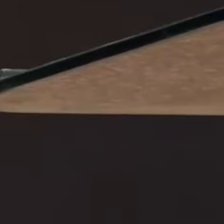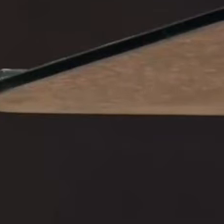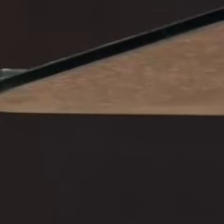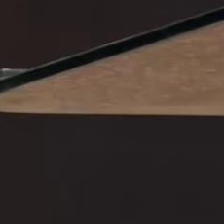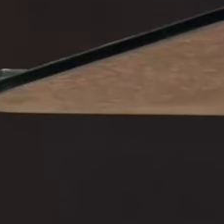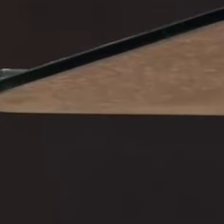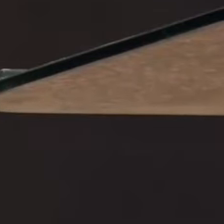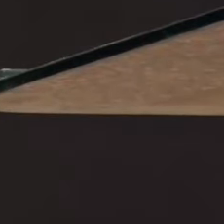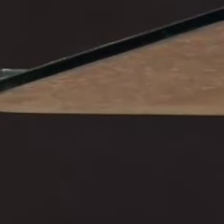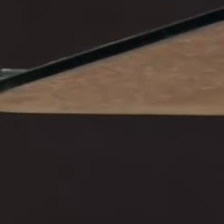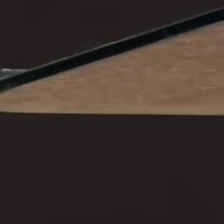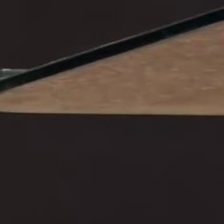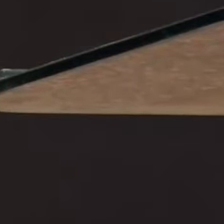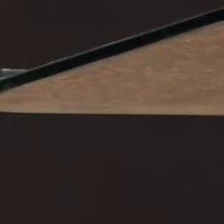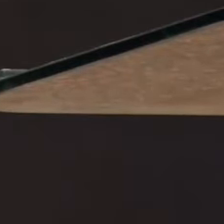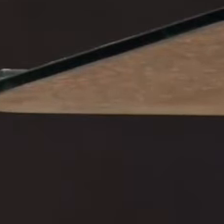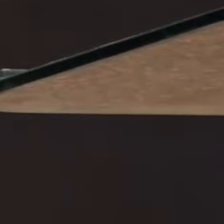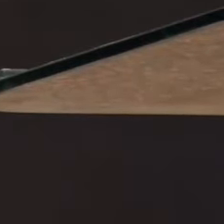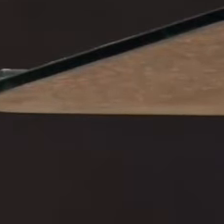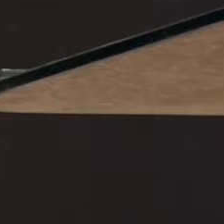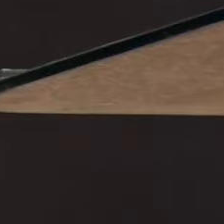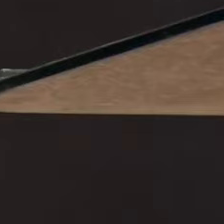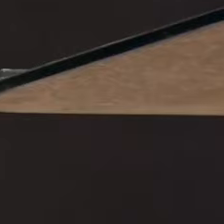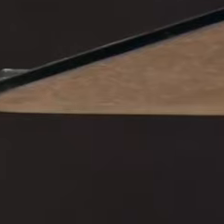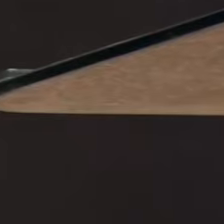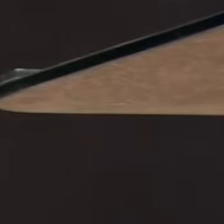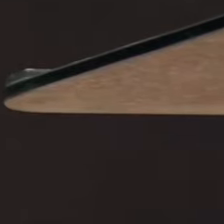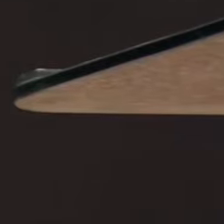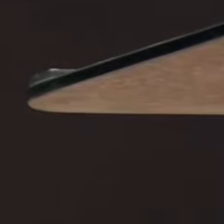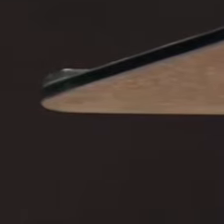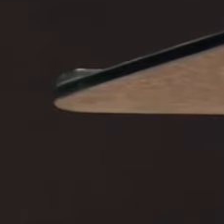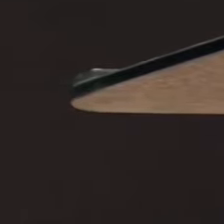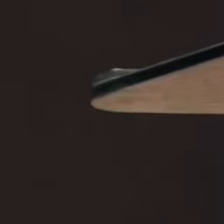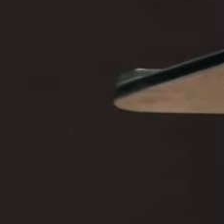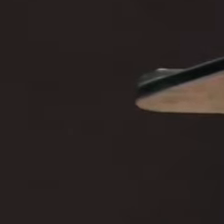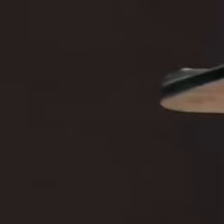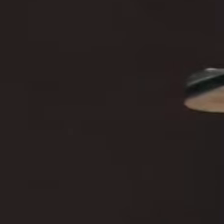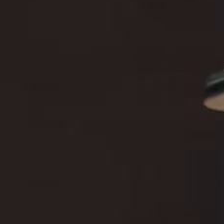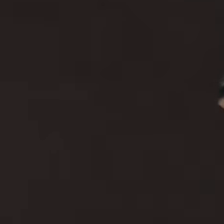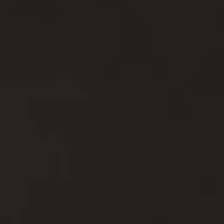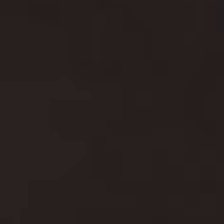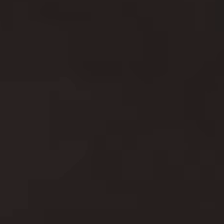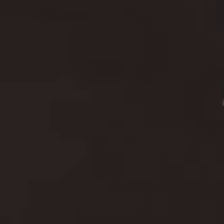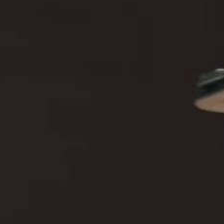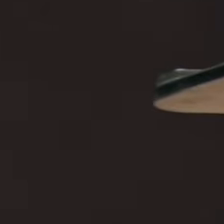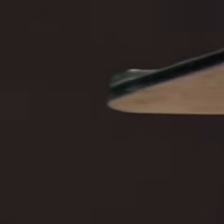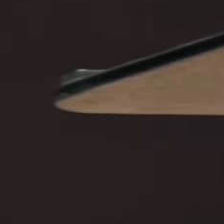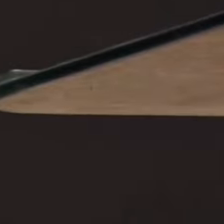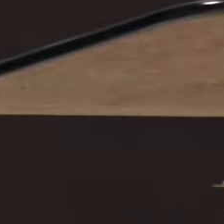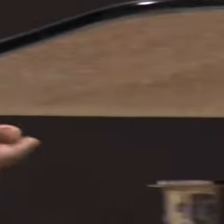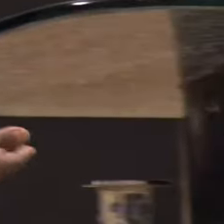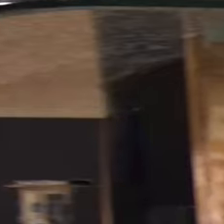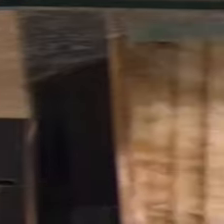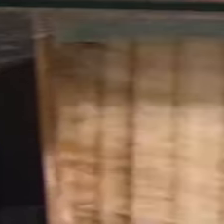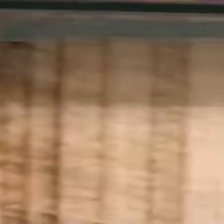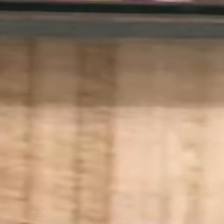n'y a personne qui soit pécheur par la grâce. Il n'y a personne qui soit mauvais par la grâce. On ne doit